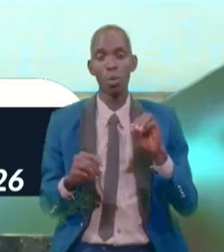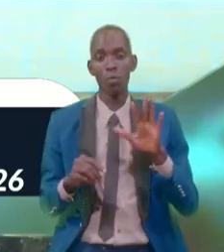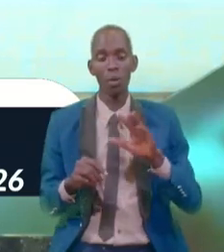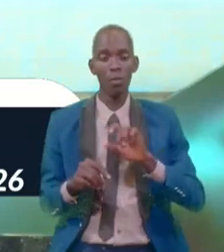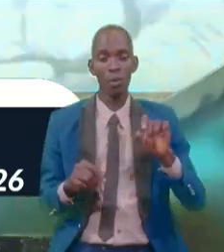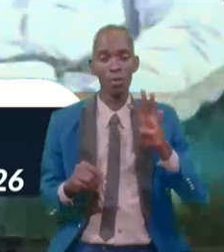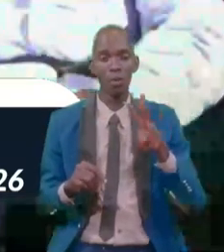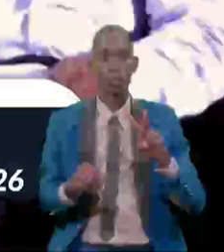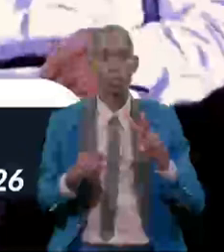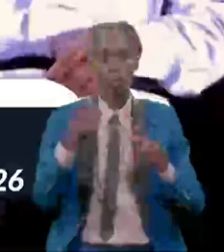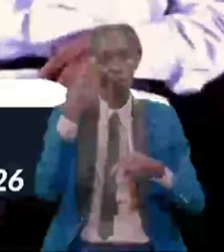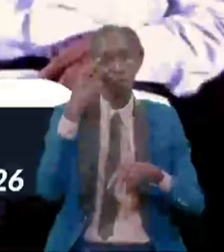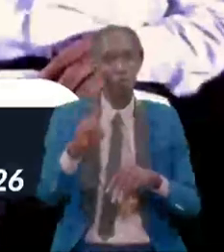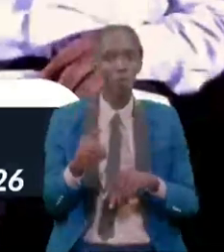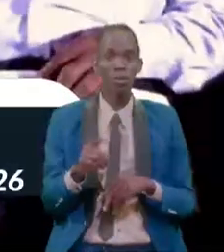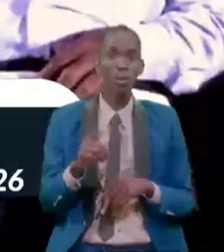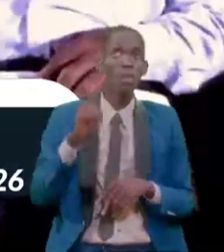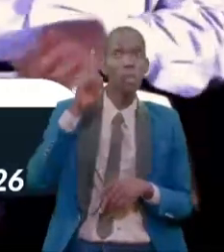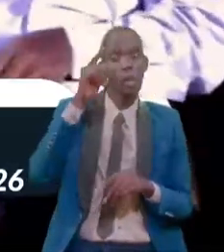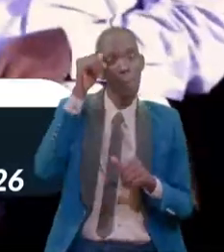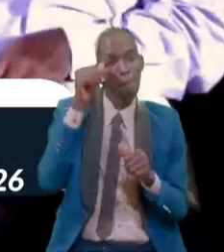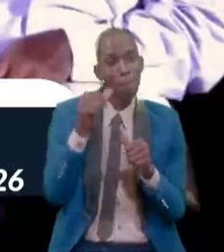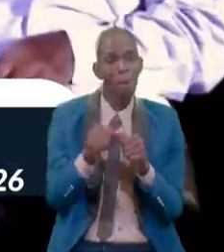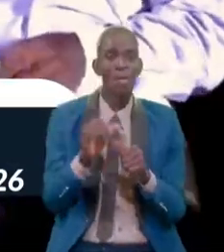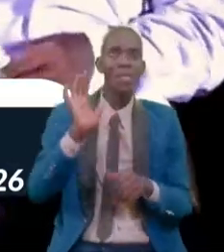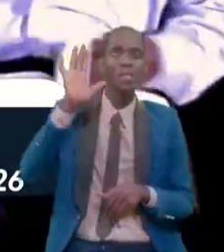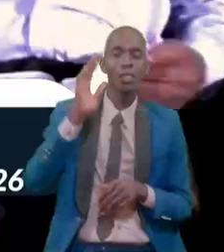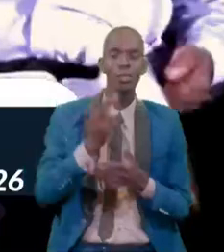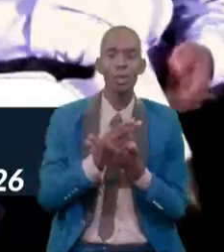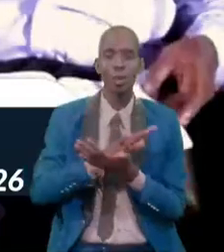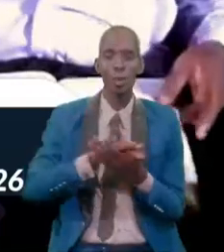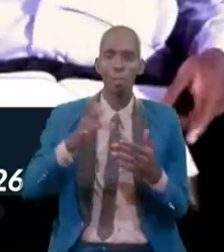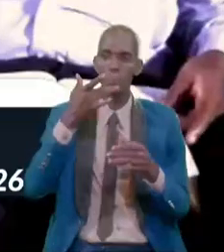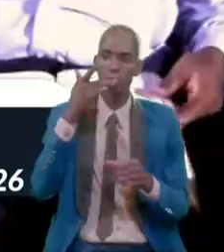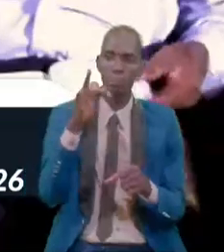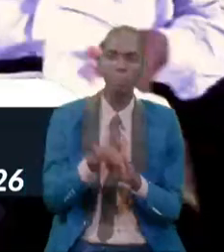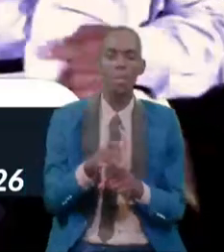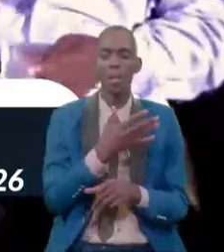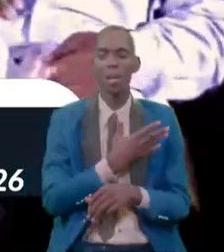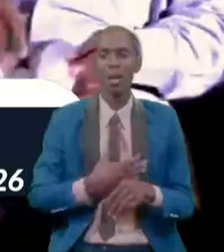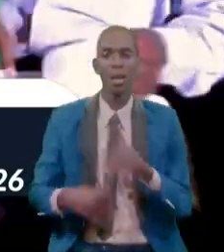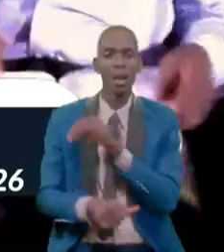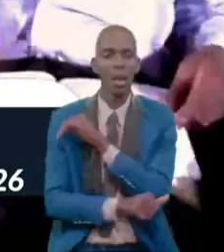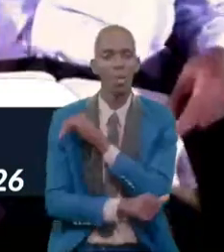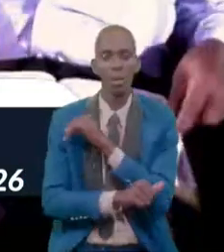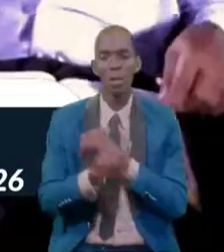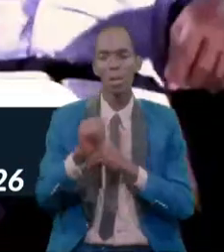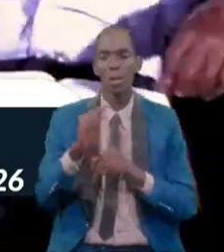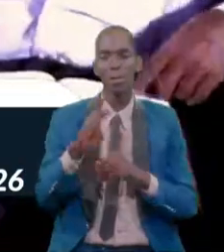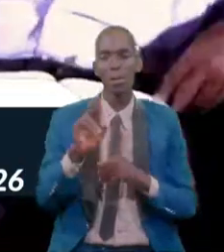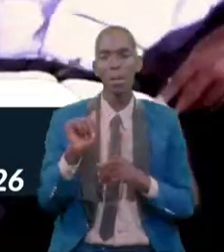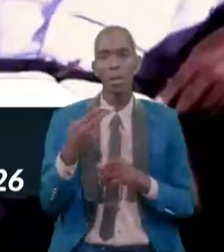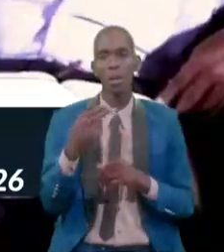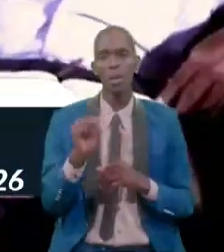Car il se souvient de sa parole sainte. et d'Abraham, son